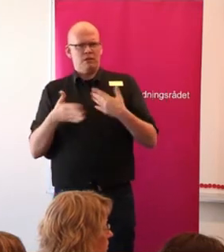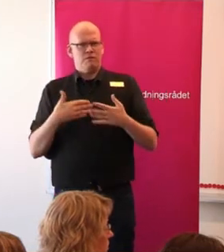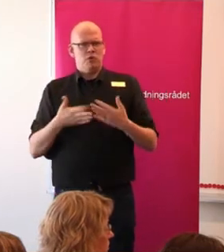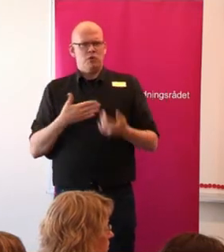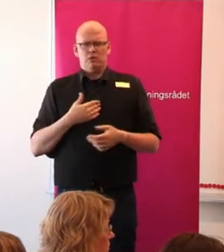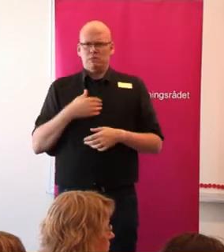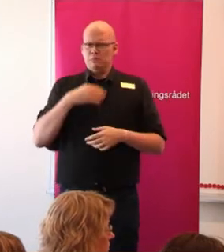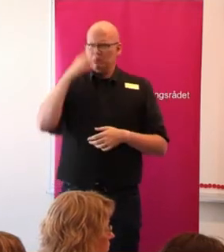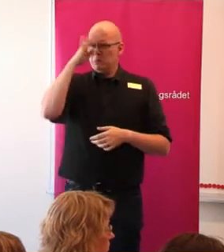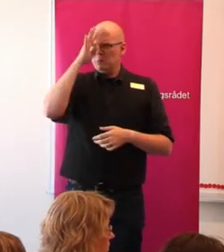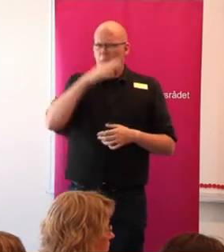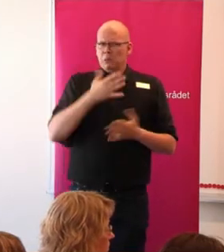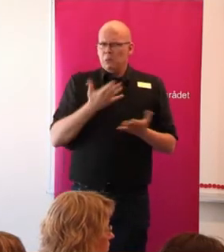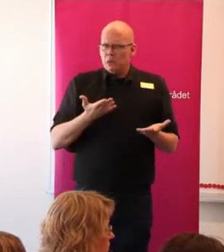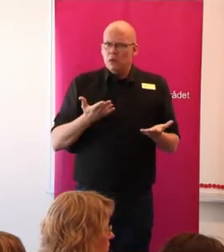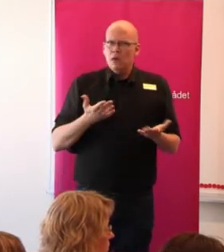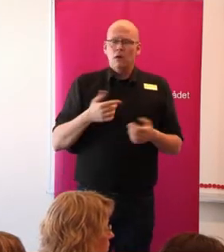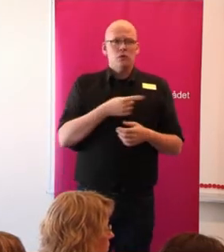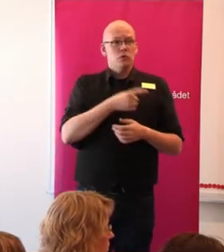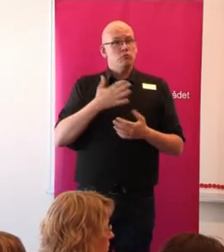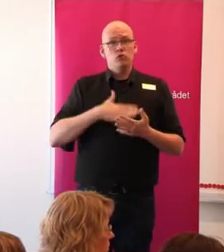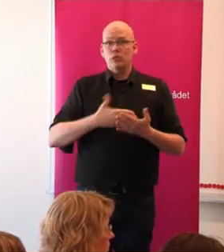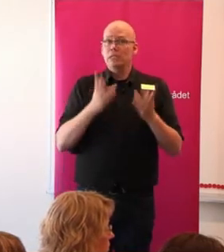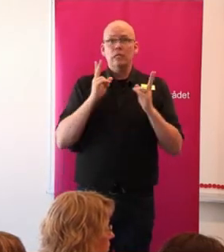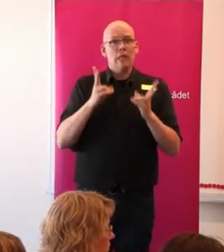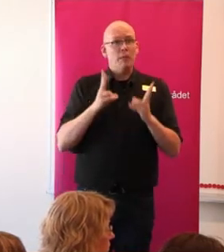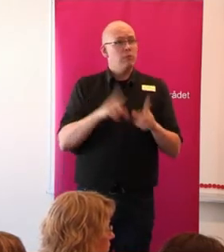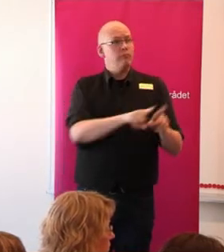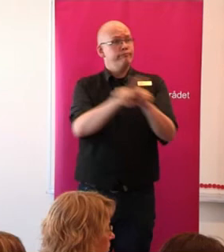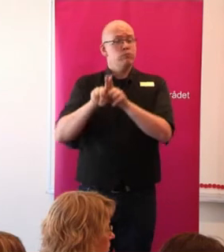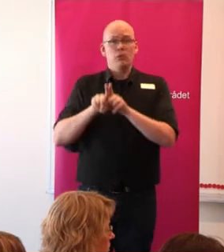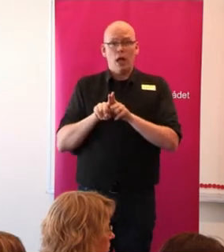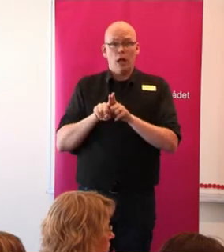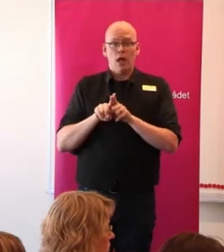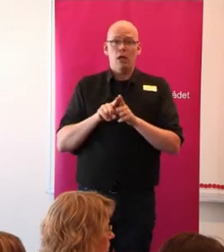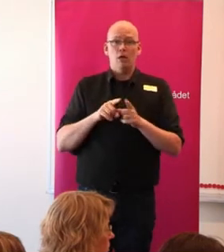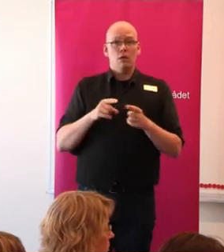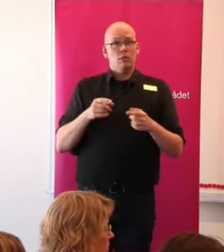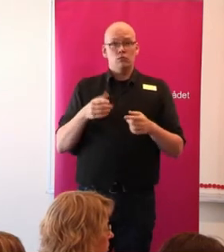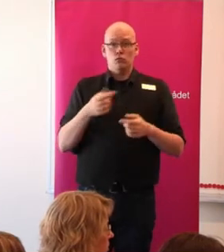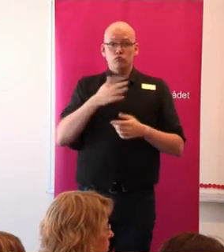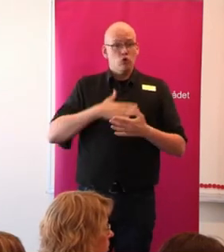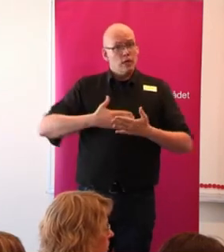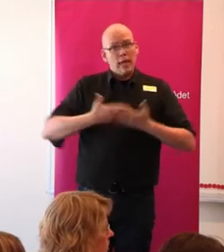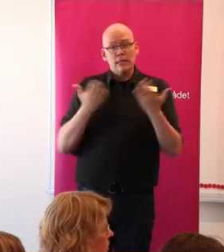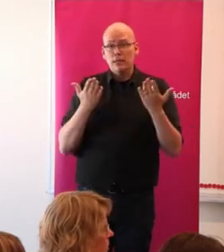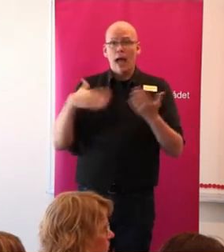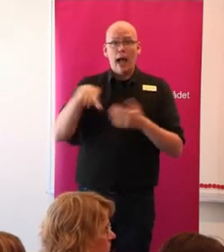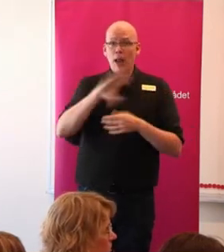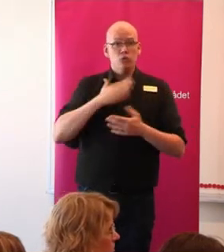var inte så att man hade en samsyn kring att studier på folkhögskola skulle leda till fortsatta studier